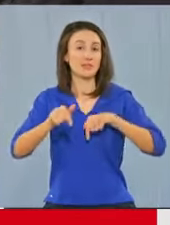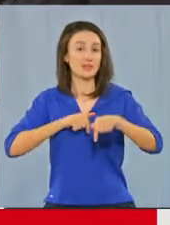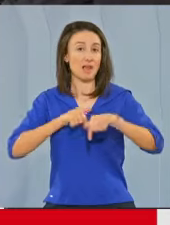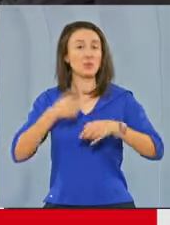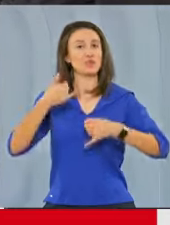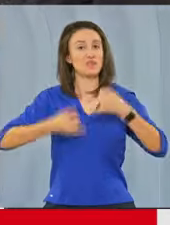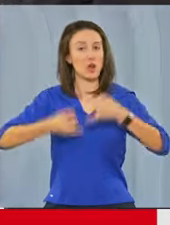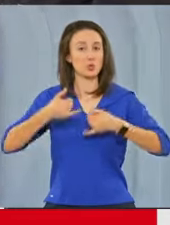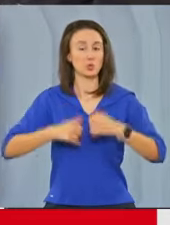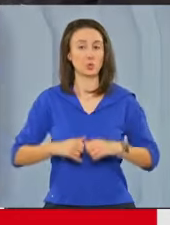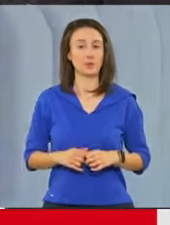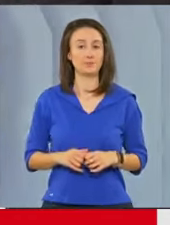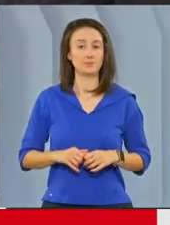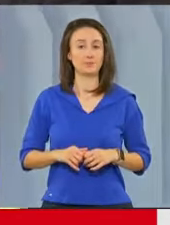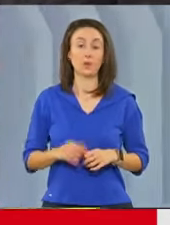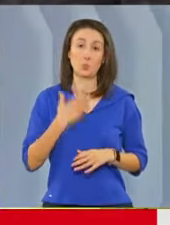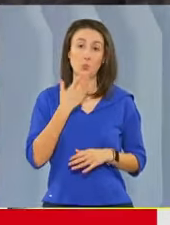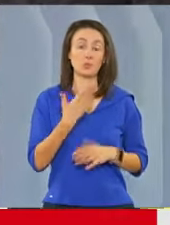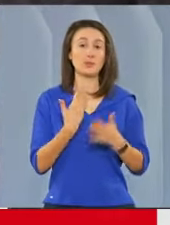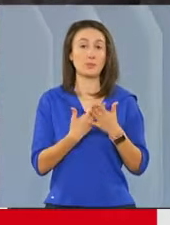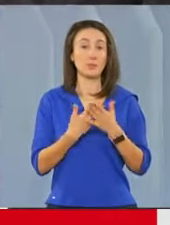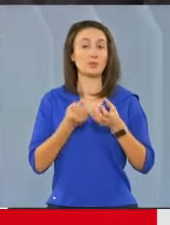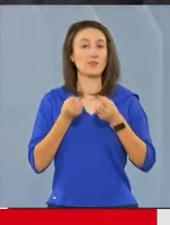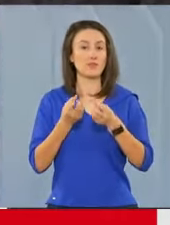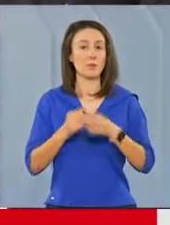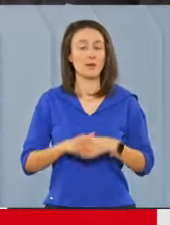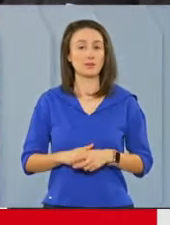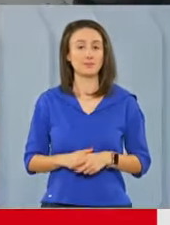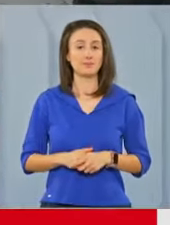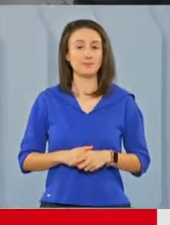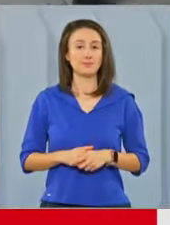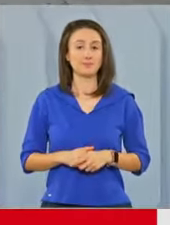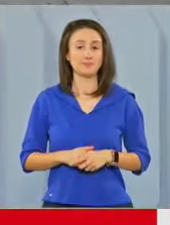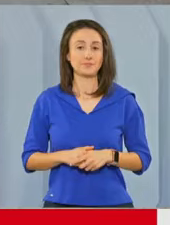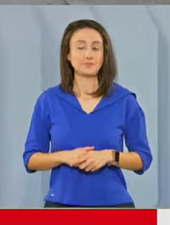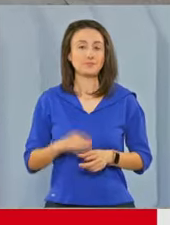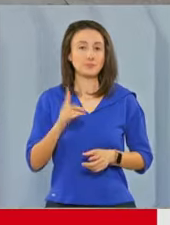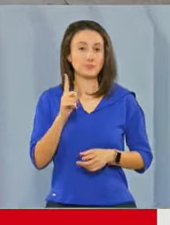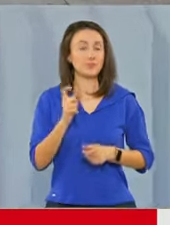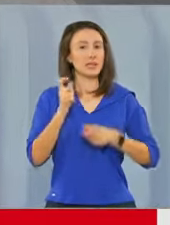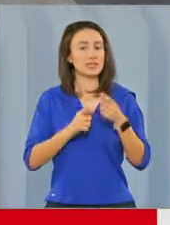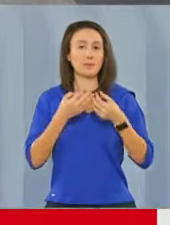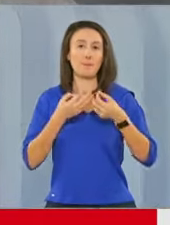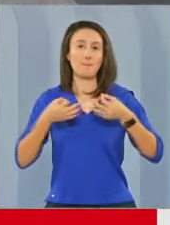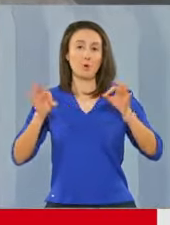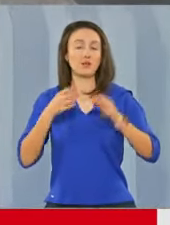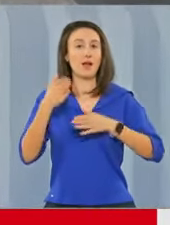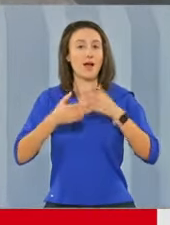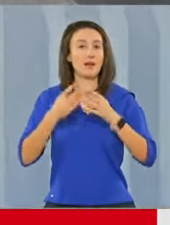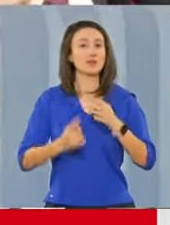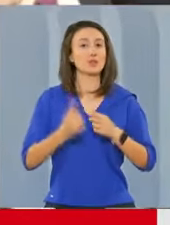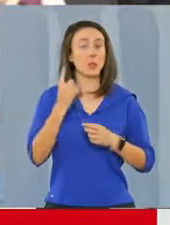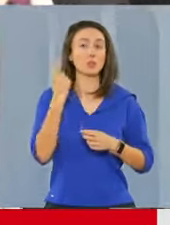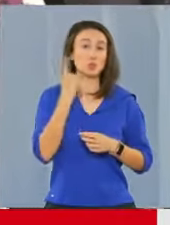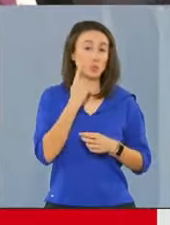și infrastructură. Mulțumesc, Ștefan Edveș, realizatorul emisiunii Drumurile Noastre la B1 TV, despre modernizarea Gării de Nord.